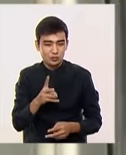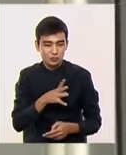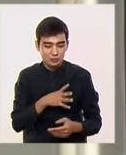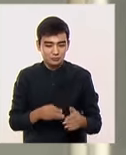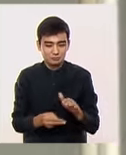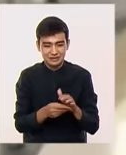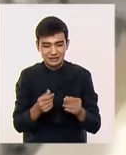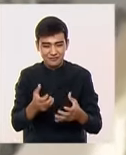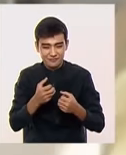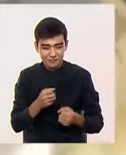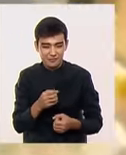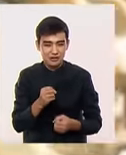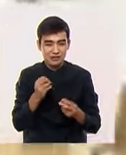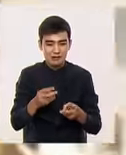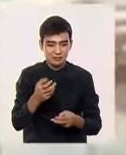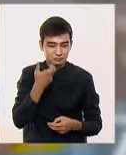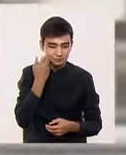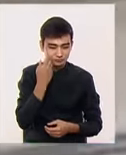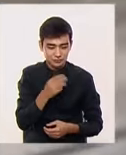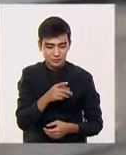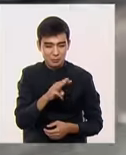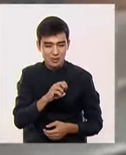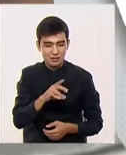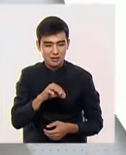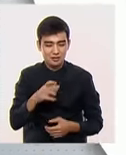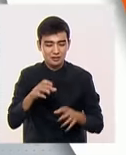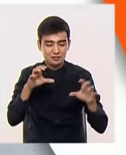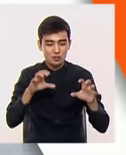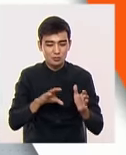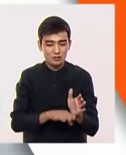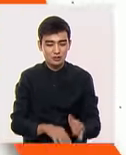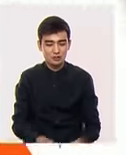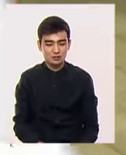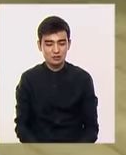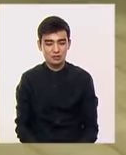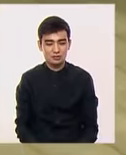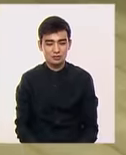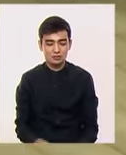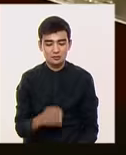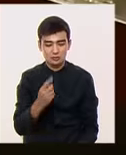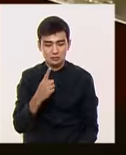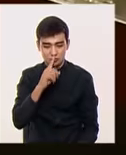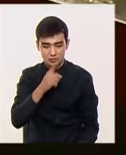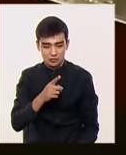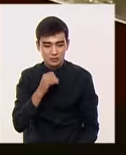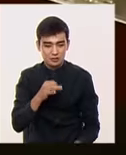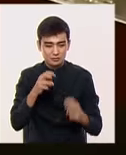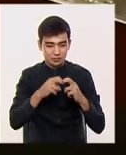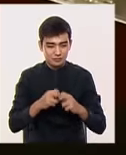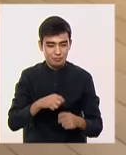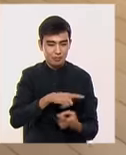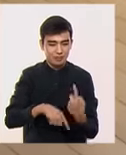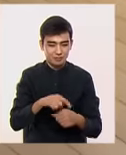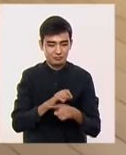вымогали деньги как зарабатывали на незаконном майнинге ещё на год мораторий на проверки бизнеса